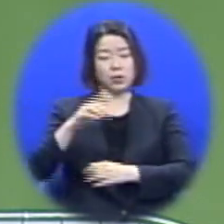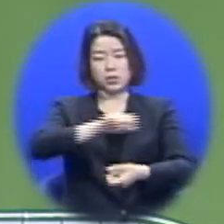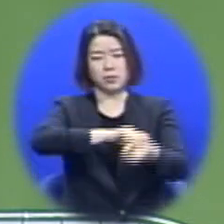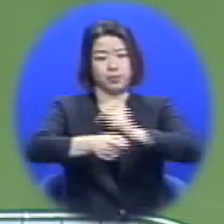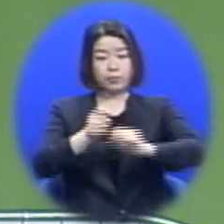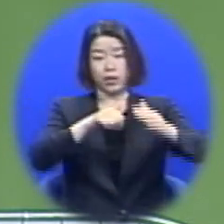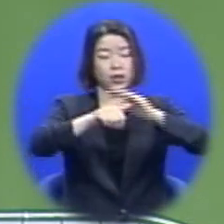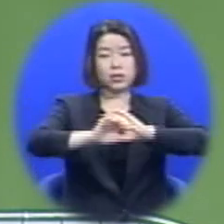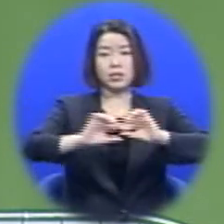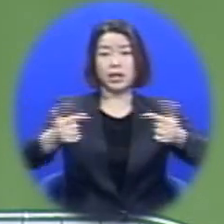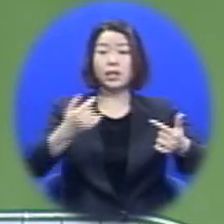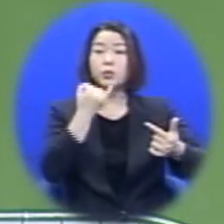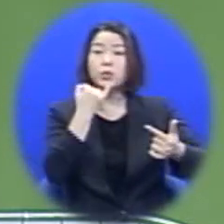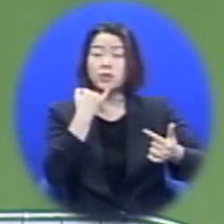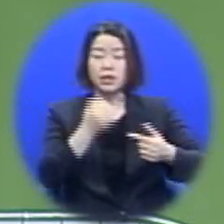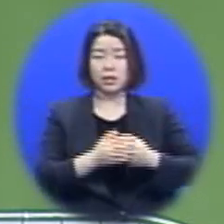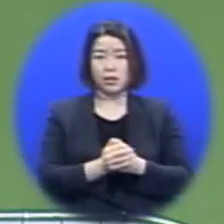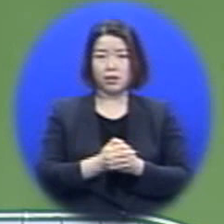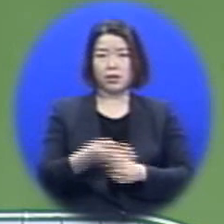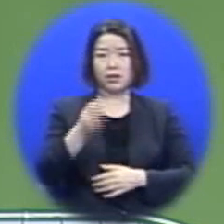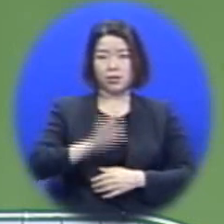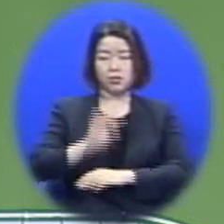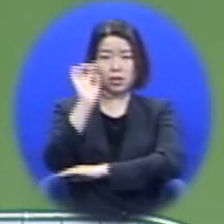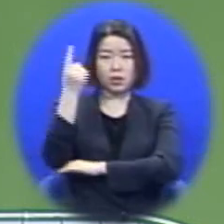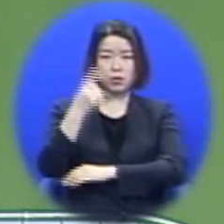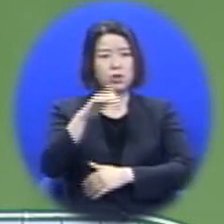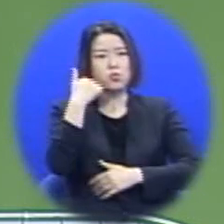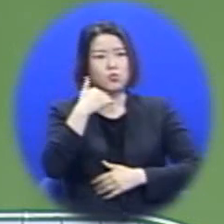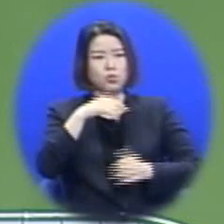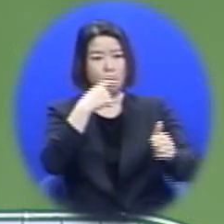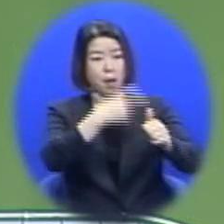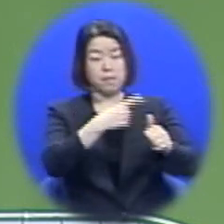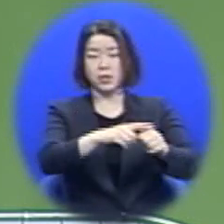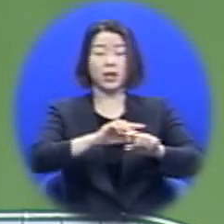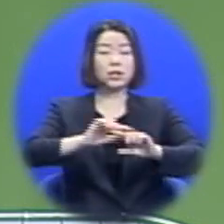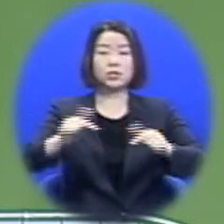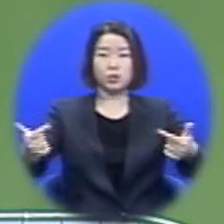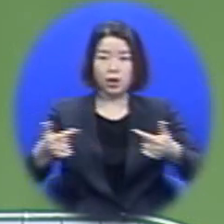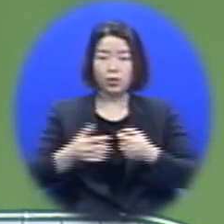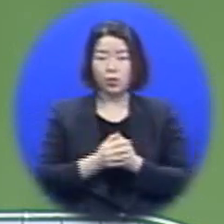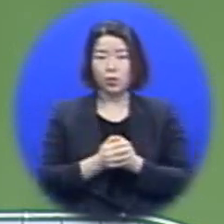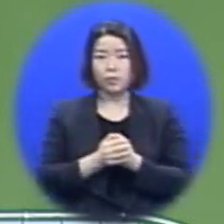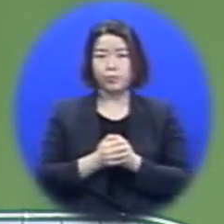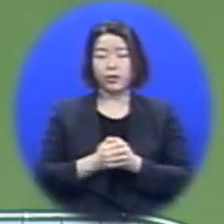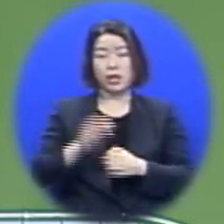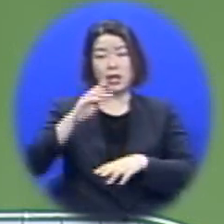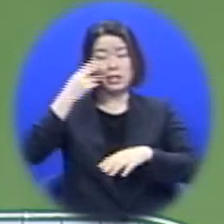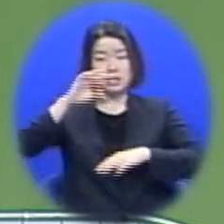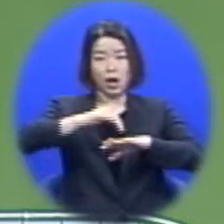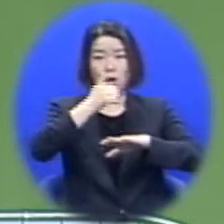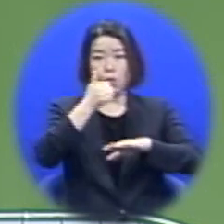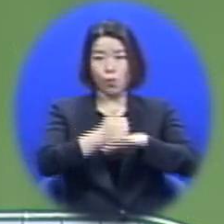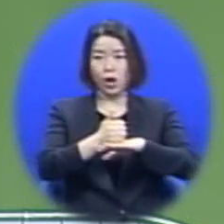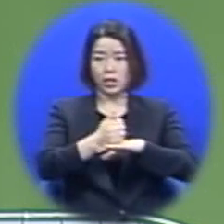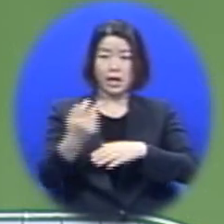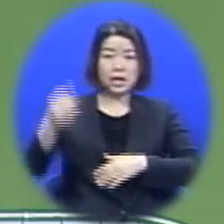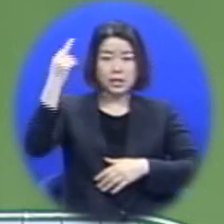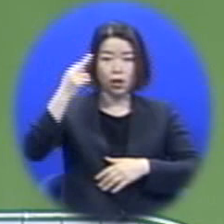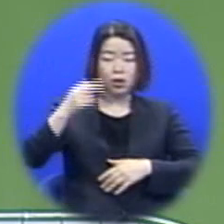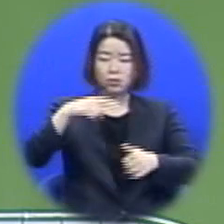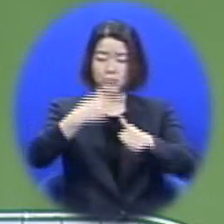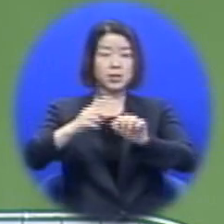일이에요. 근데 다윗은 누구를 비난하지도 않고 사울 왕이나 형들을 비난하지도